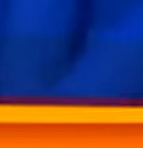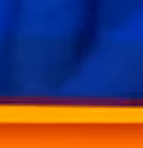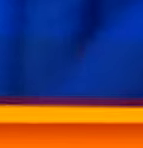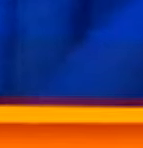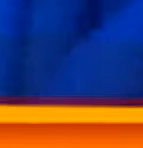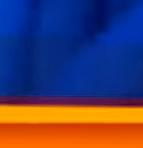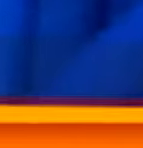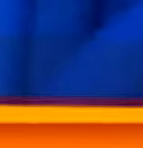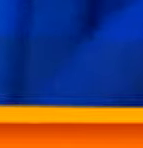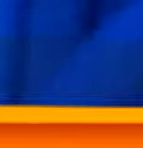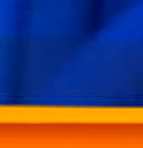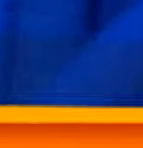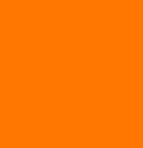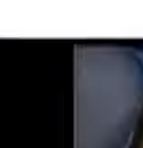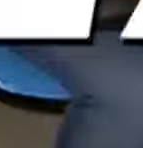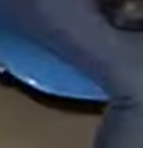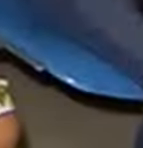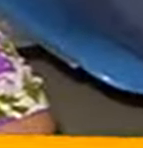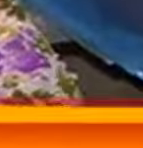Suspect arestado.